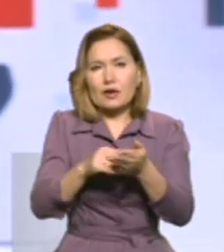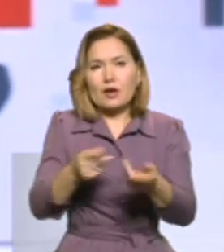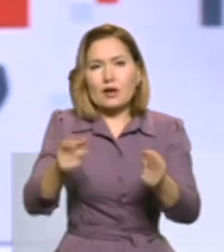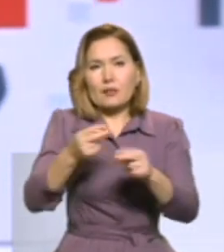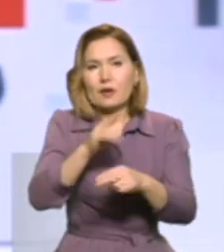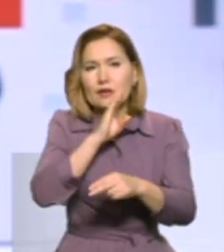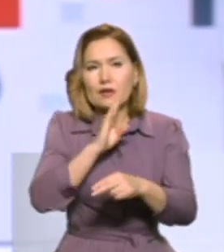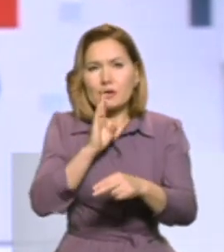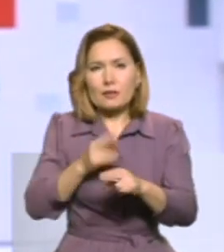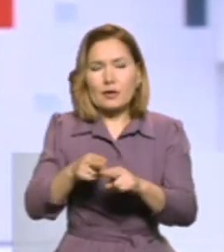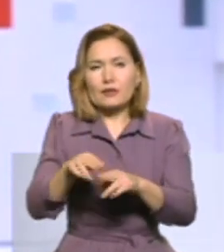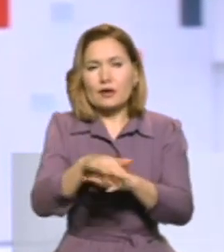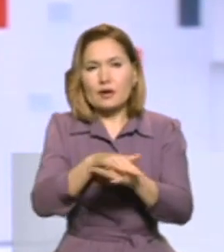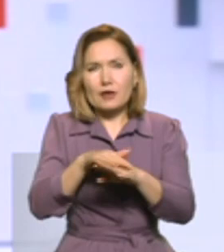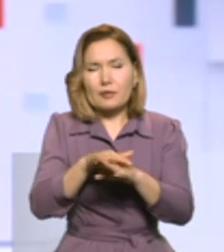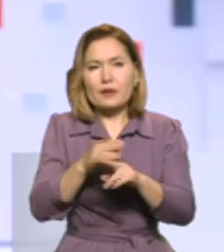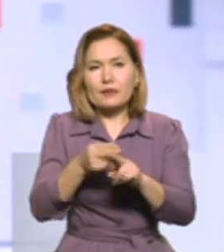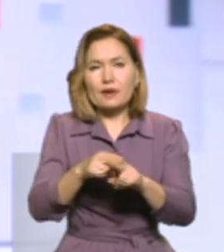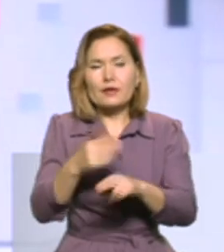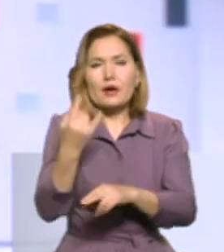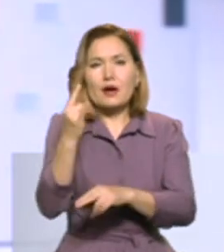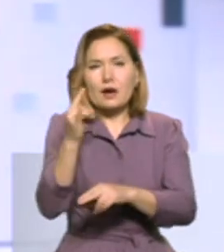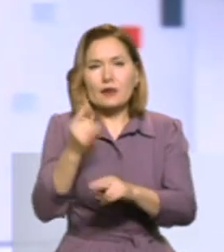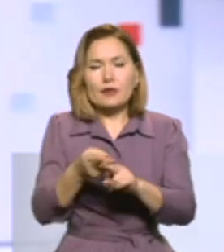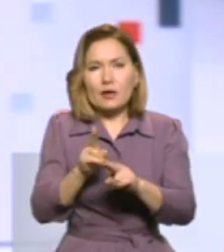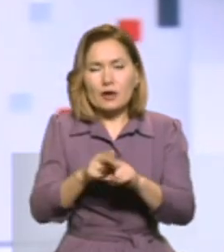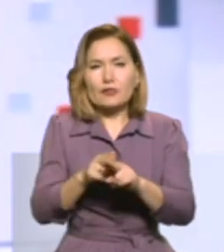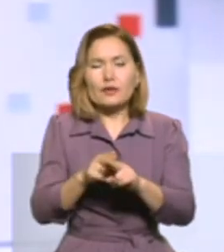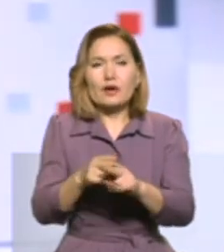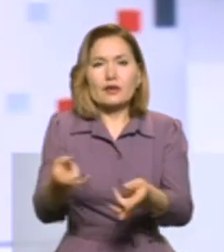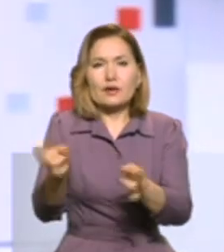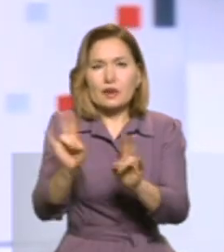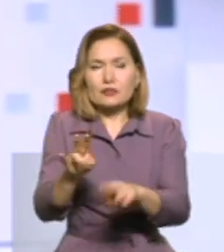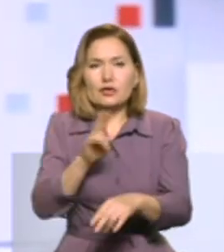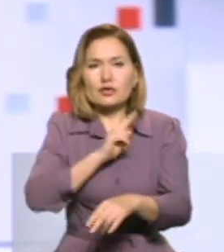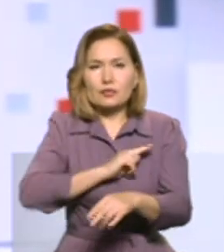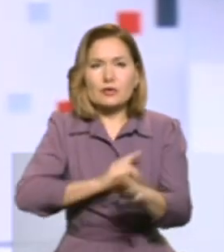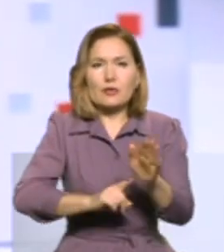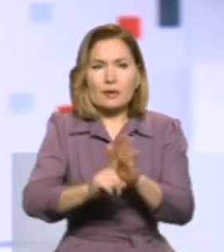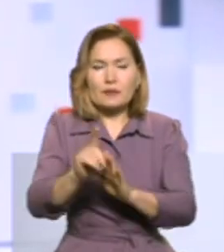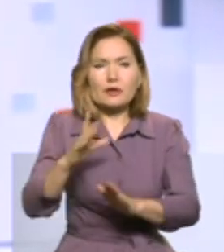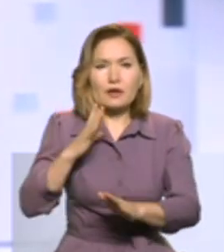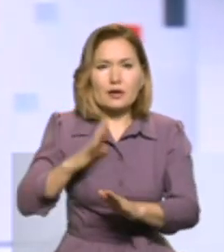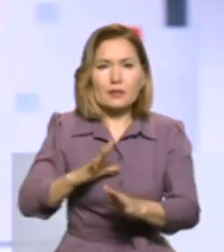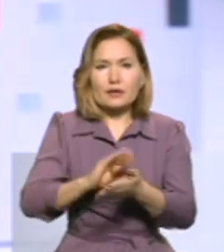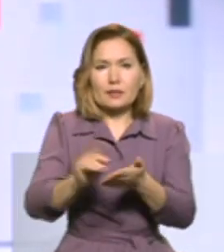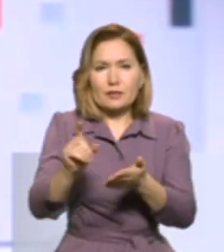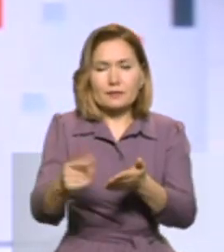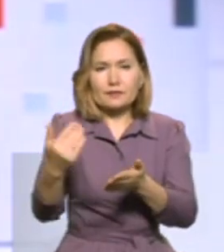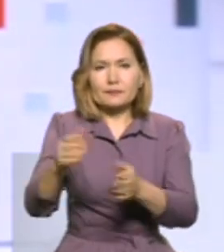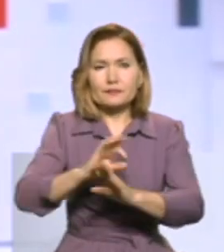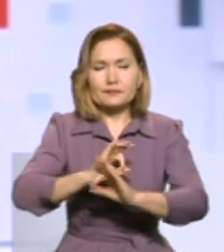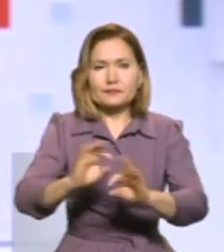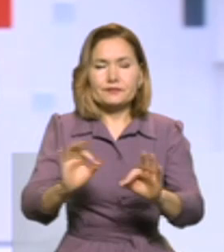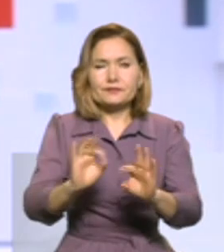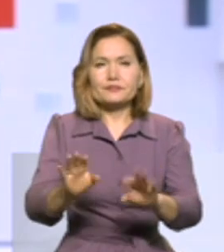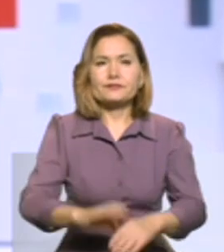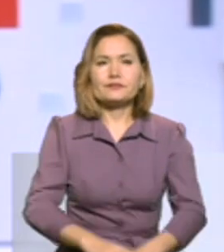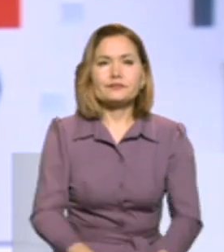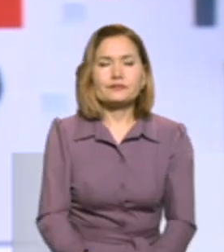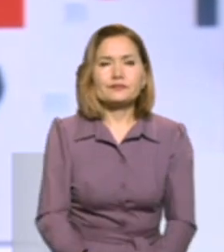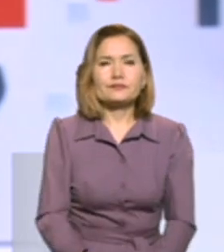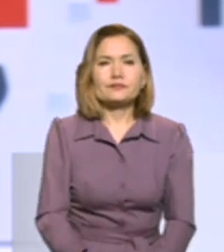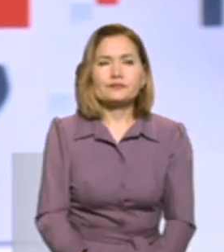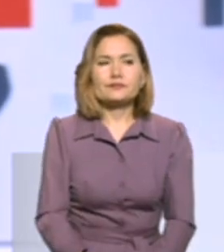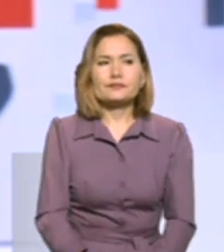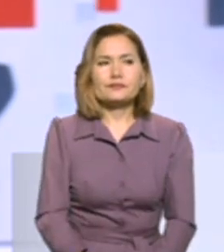сондықтан әйелдердің көпшілігі жаңа туған сәбиін қолына алып, жұмысқа ерте қосылуға мәжбүр. Тұманды Альбиондағы тілшіміз Марина Бекенова